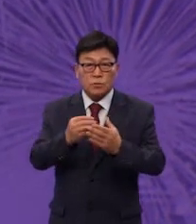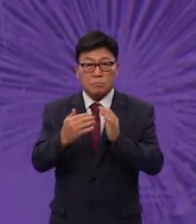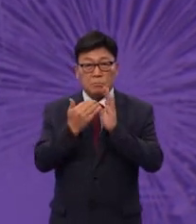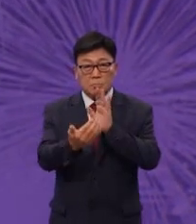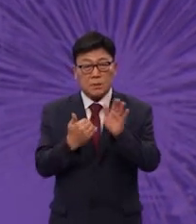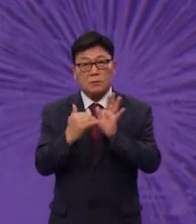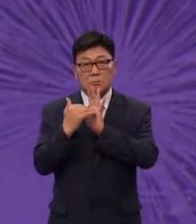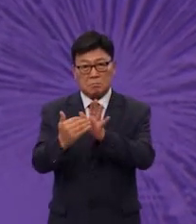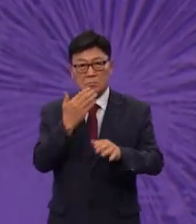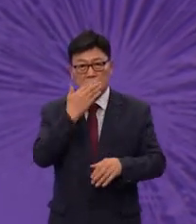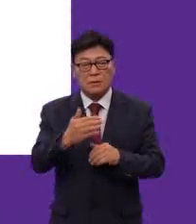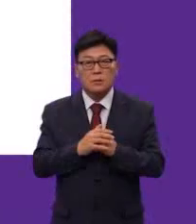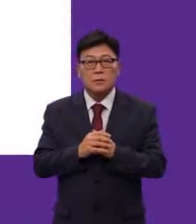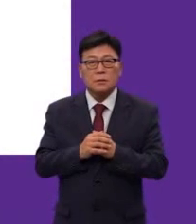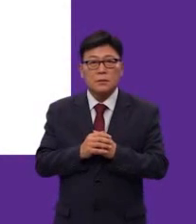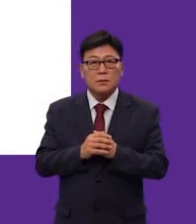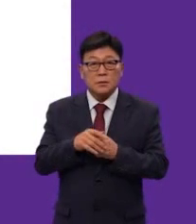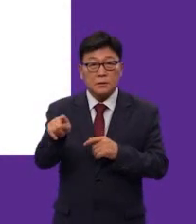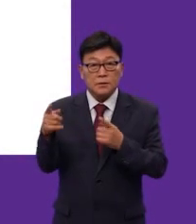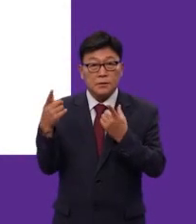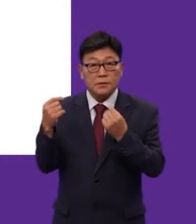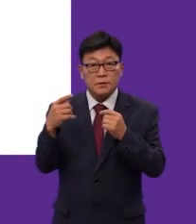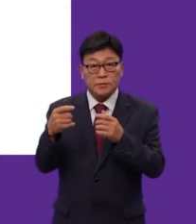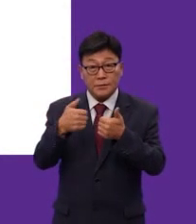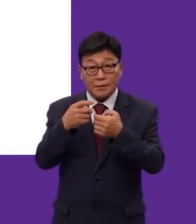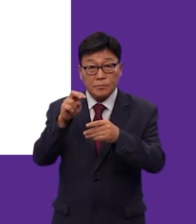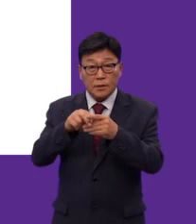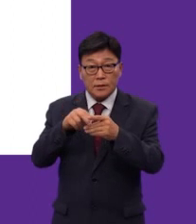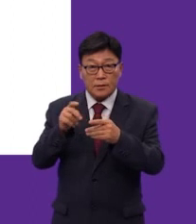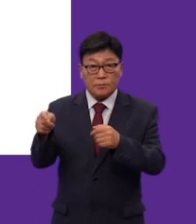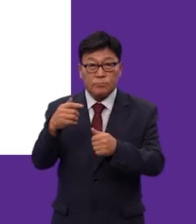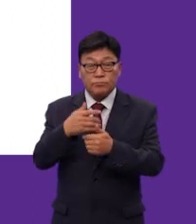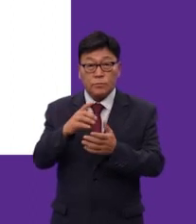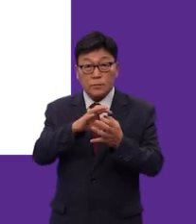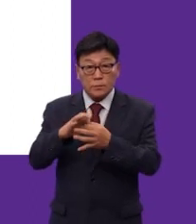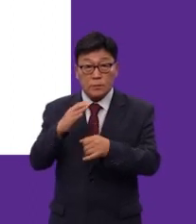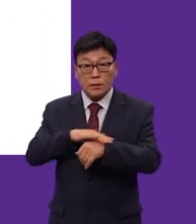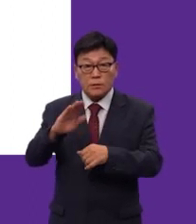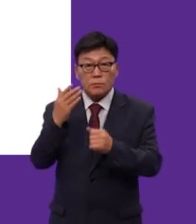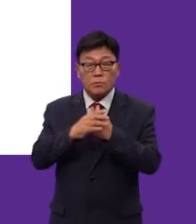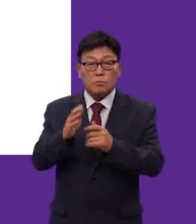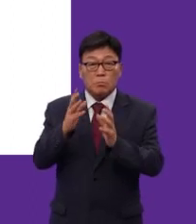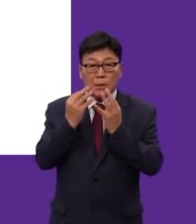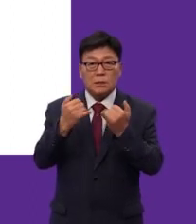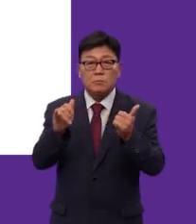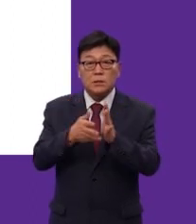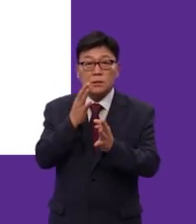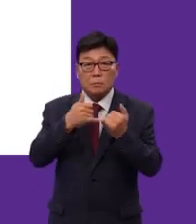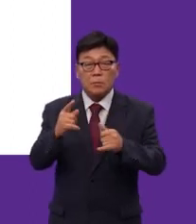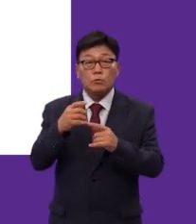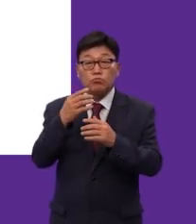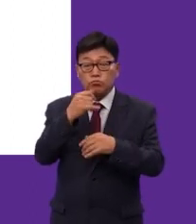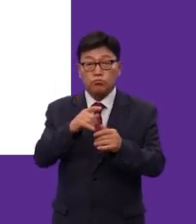수 있을 것으로 판단됩니다. 또 이러한 상담 데이터를 자료화한다면 많은 시민들께 부동산 계약